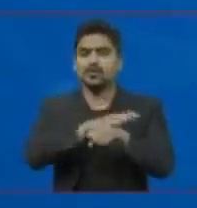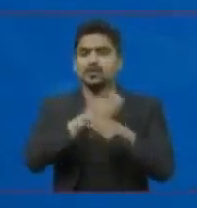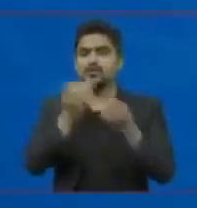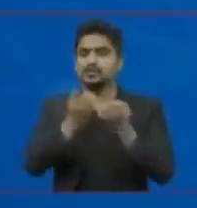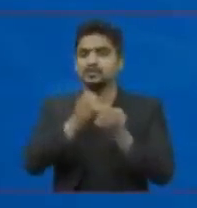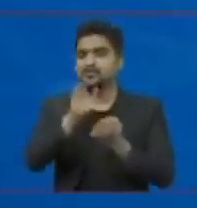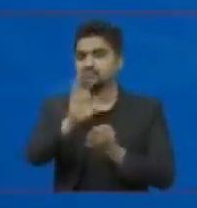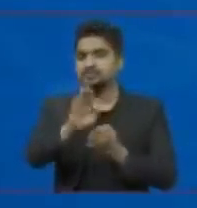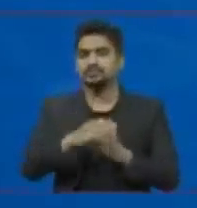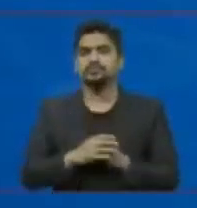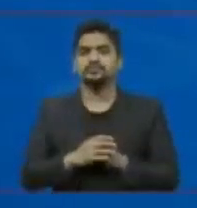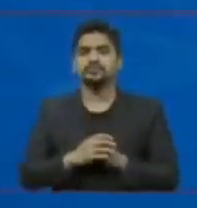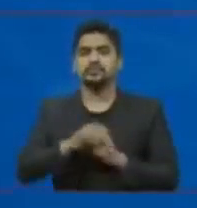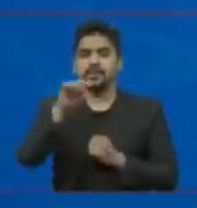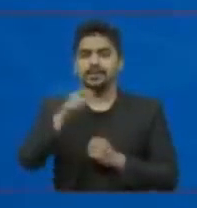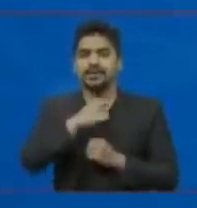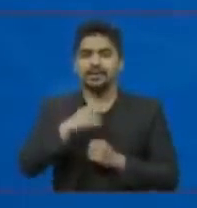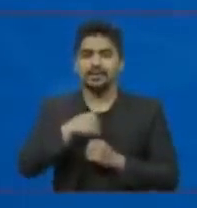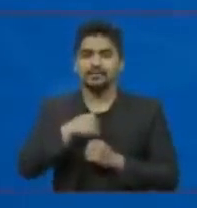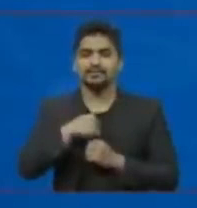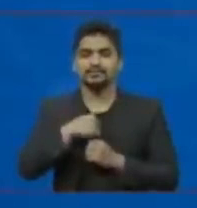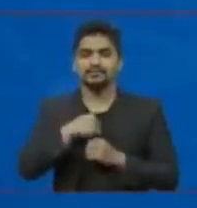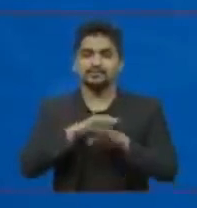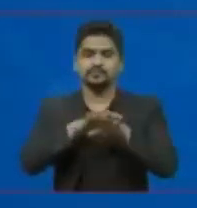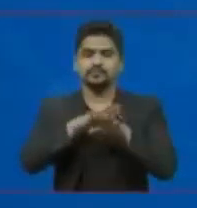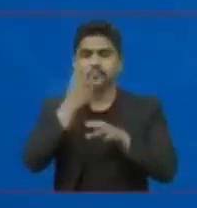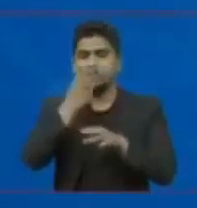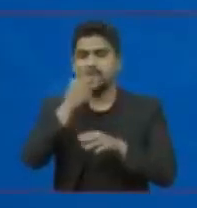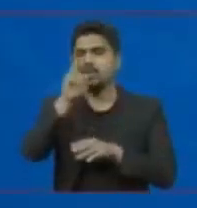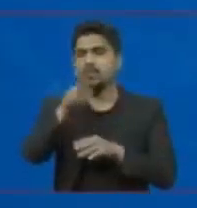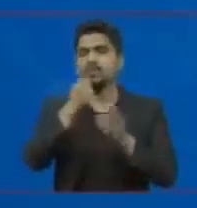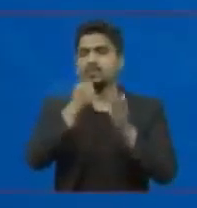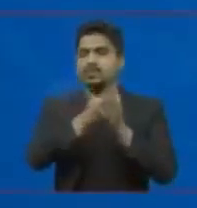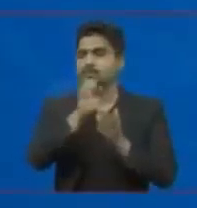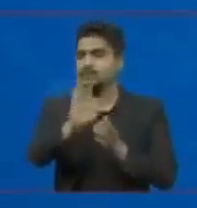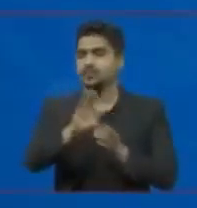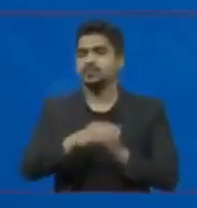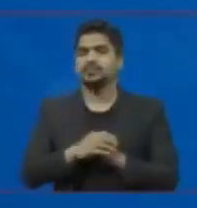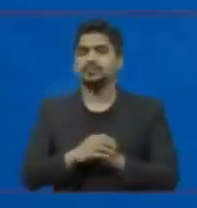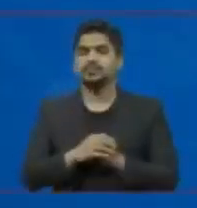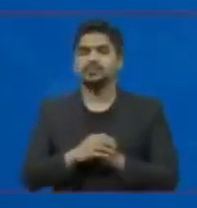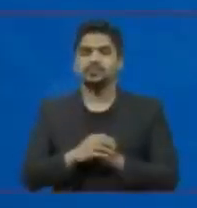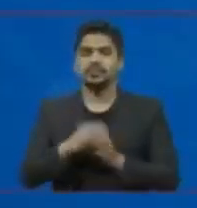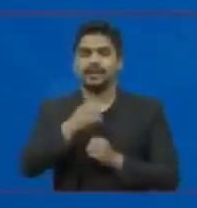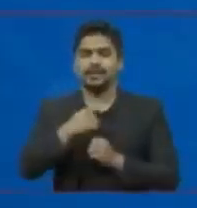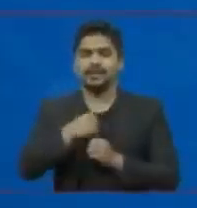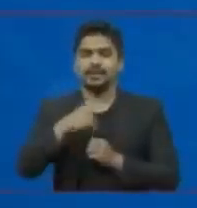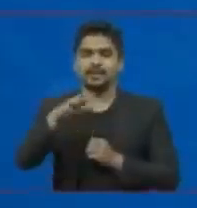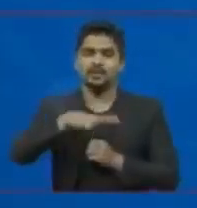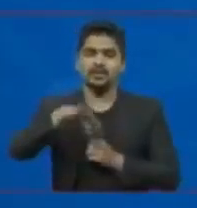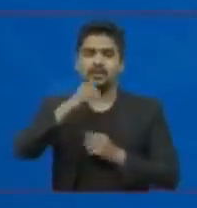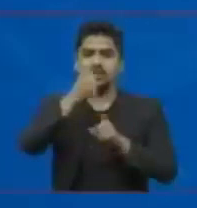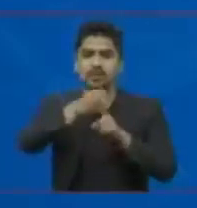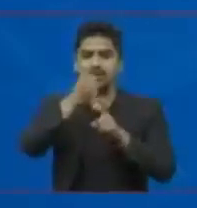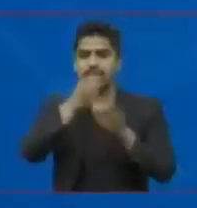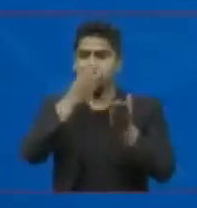नेपालगञ्ज उपमहानगरपालिकाका विद्यालय एक हप्ताका लागि बन्द गरिने भएको छ। नेपालगञ्ज उपमहानगरपालिका विपद व्यवस्थापन समितिको आज